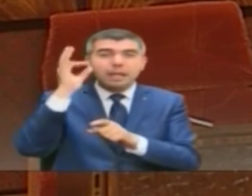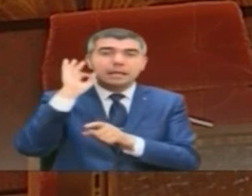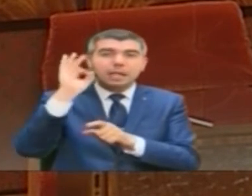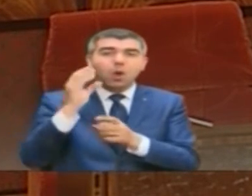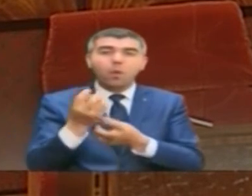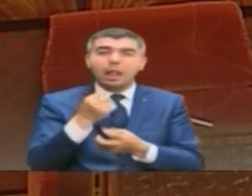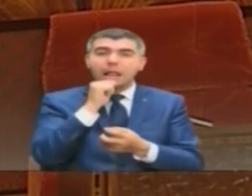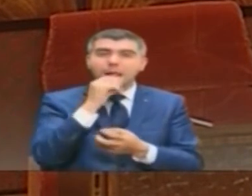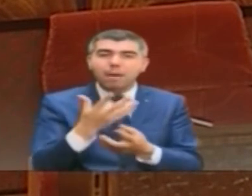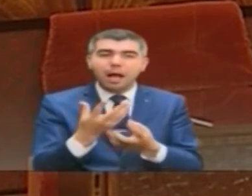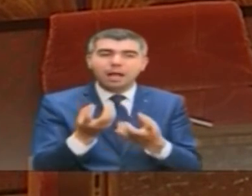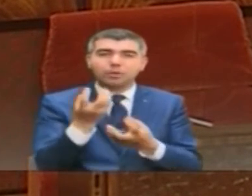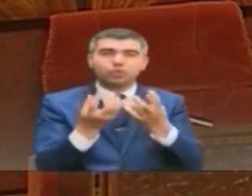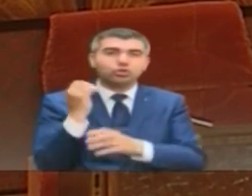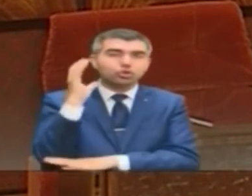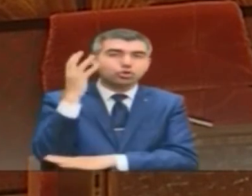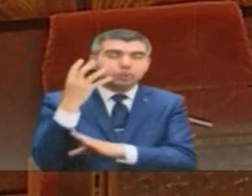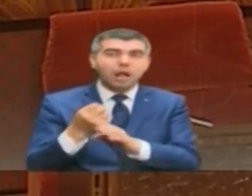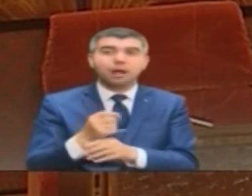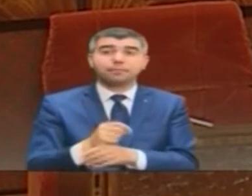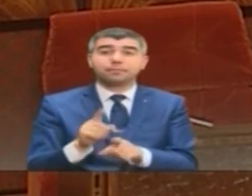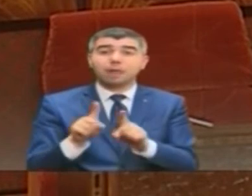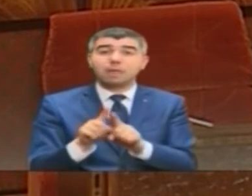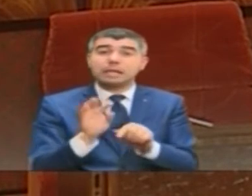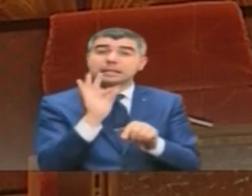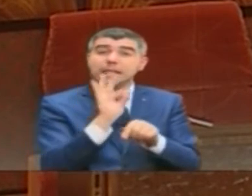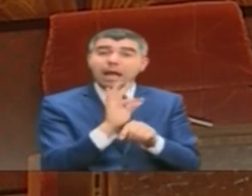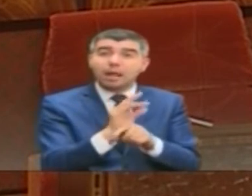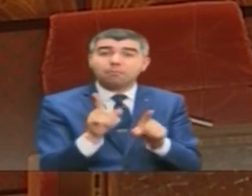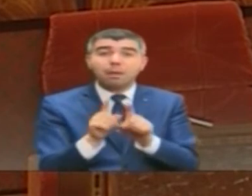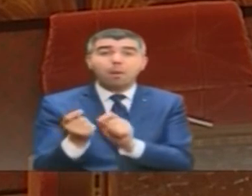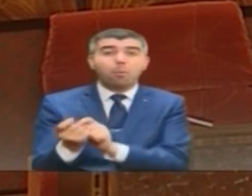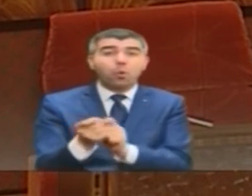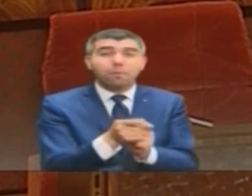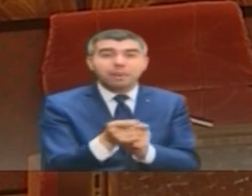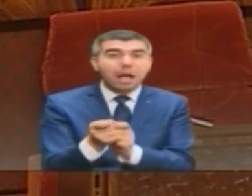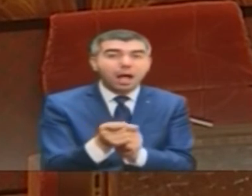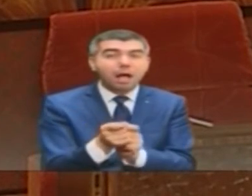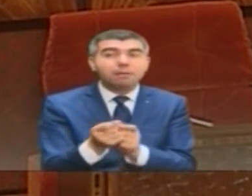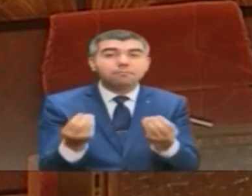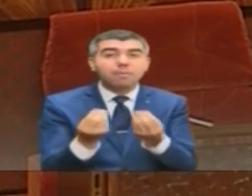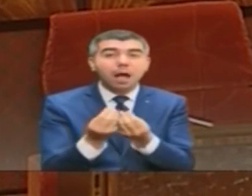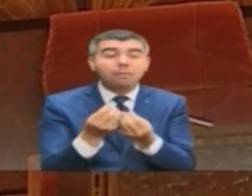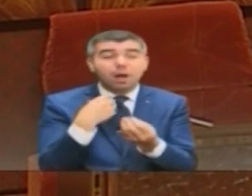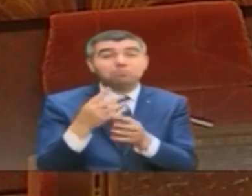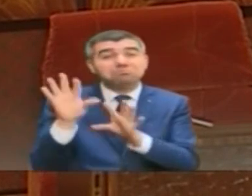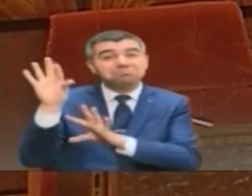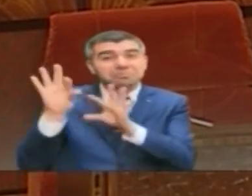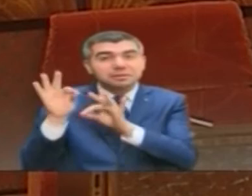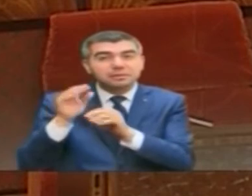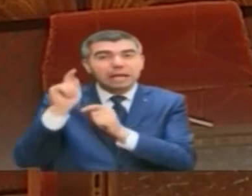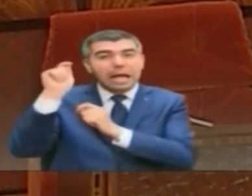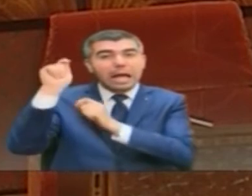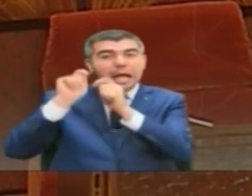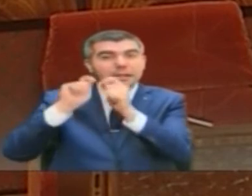ومحاربه التسحر بعد ذلك كين كذلك مساهمه ديال الوقا المدنيه والاستعانه عند الحاجه بالقوات المساعده والقوات المسلحه